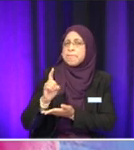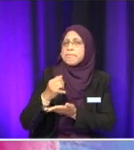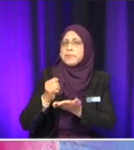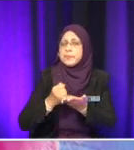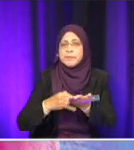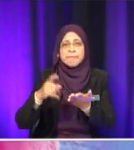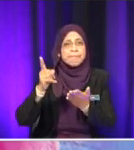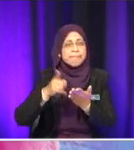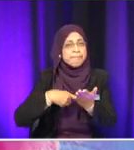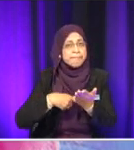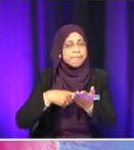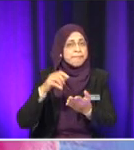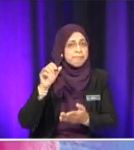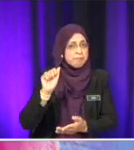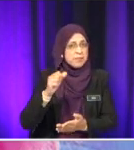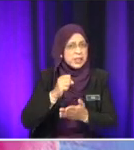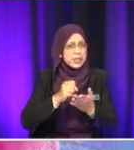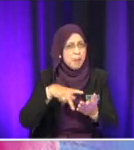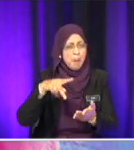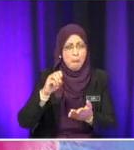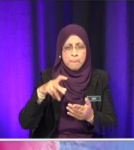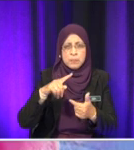oke Adakah expression